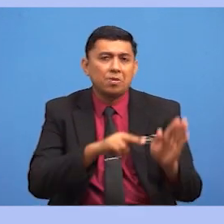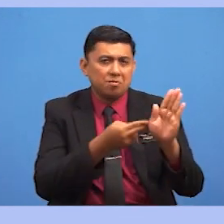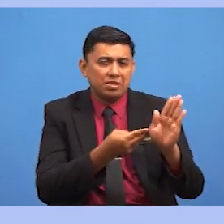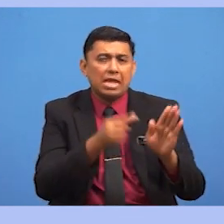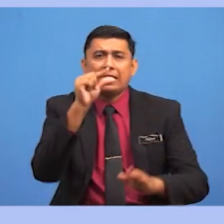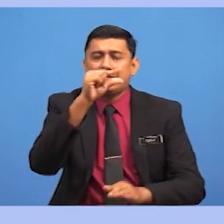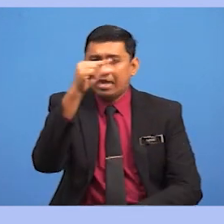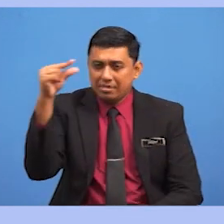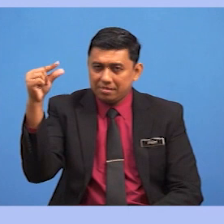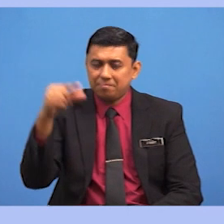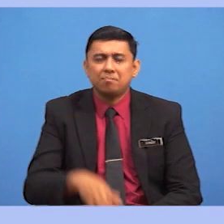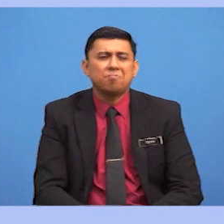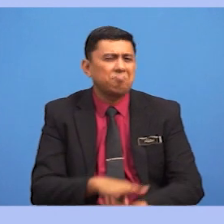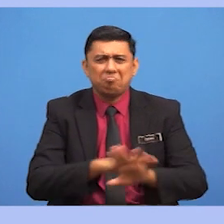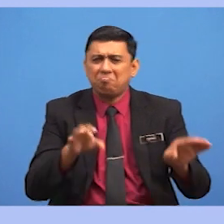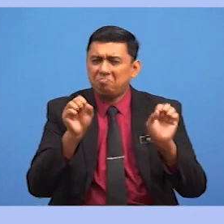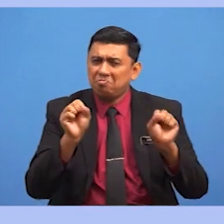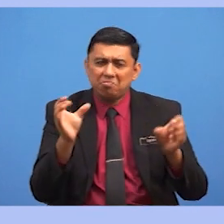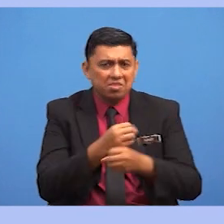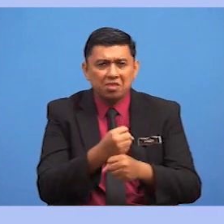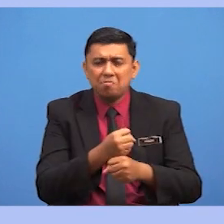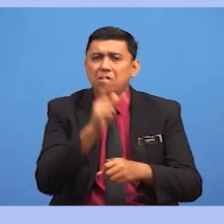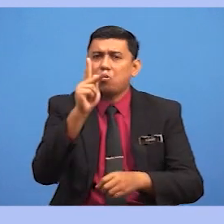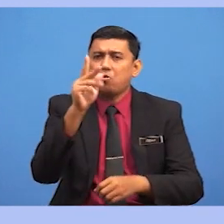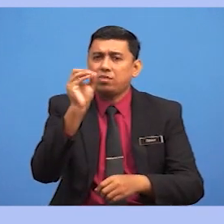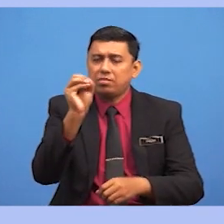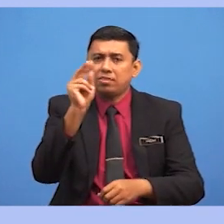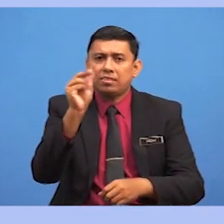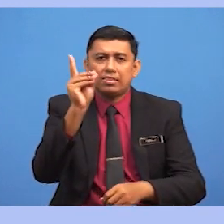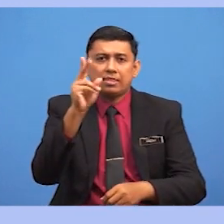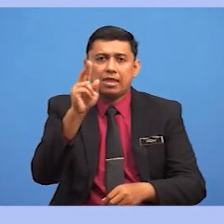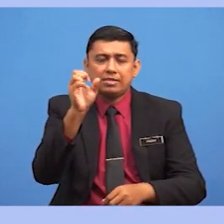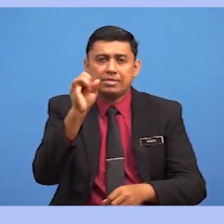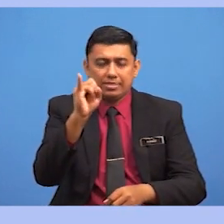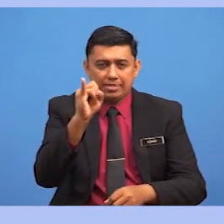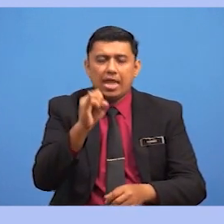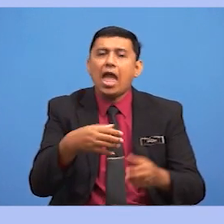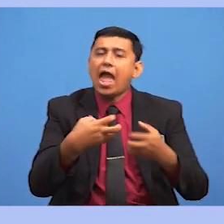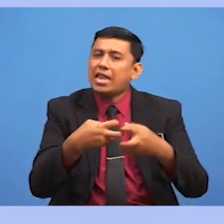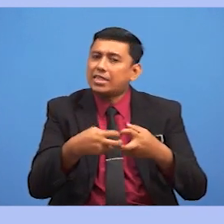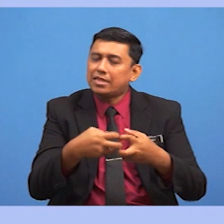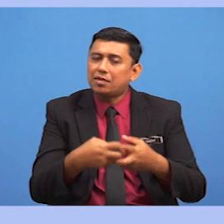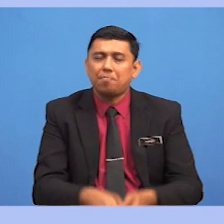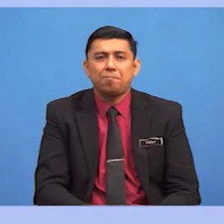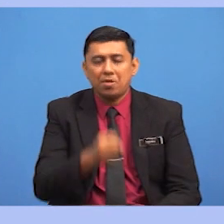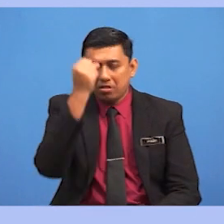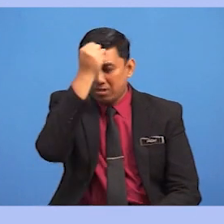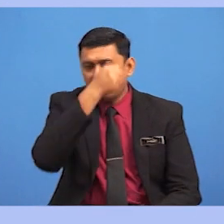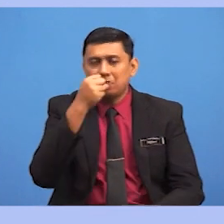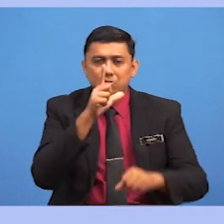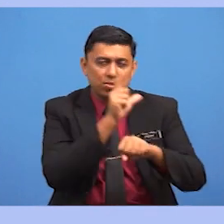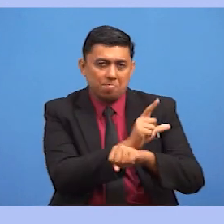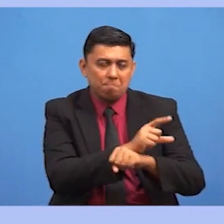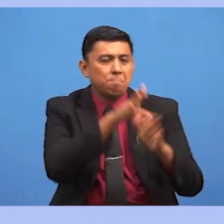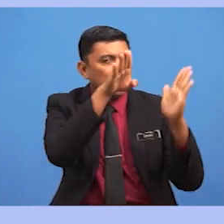argon bersifat gas dan ia tidak dapat mengkonduksikan elektrik. Ini jelas menunjukkan bahawa sifat logam